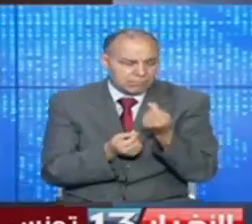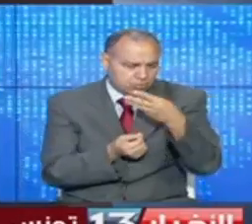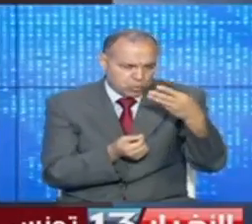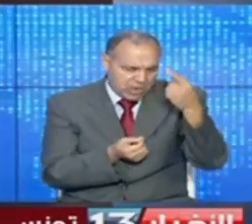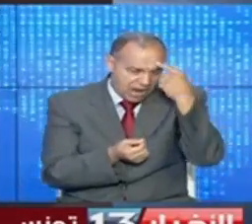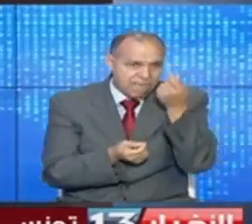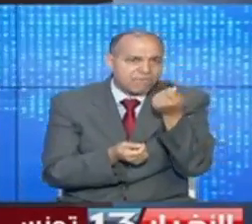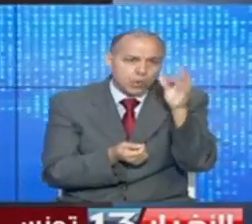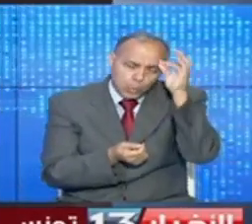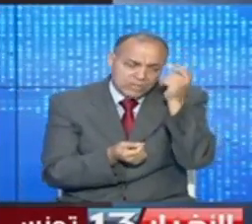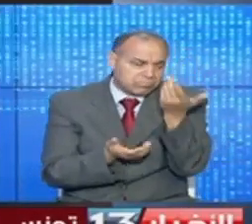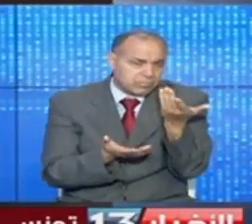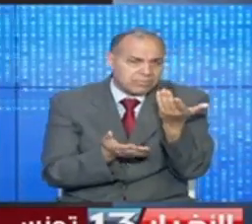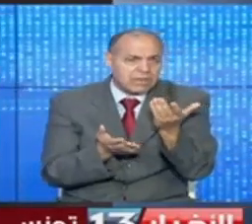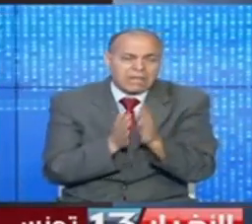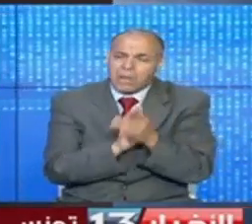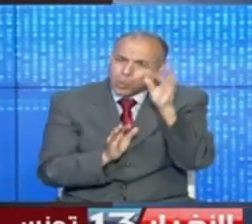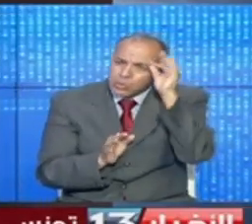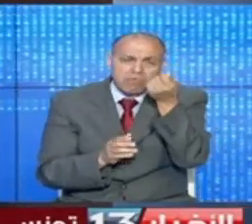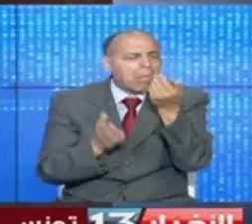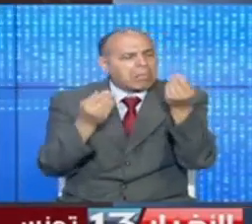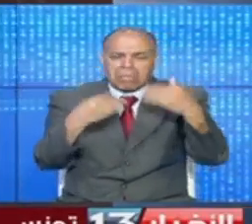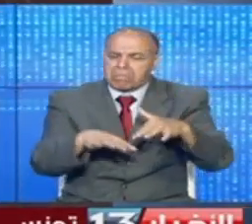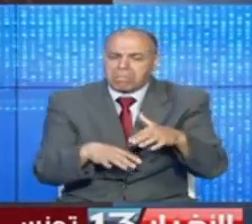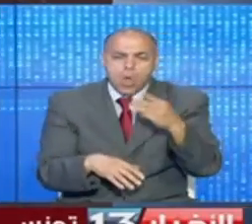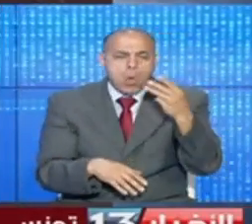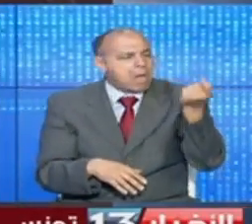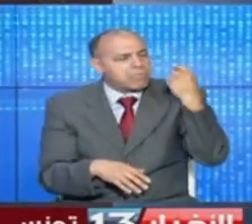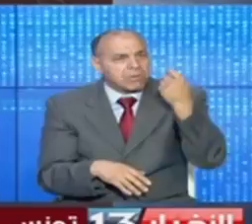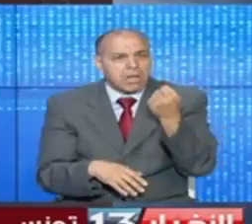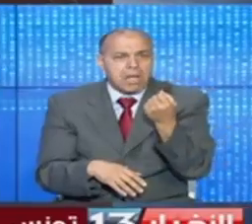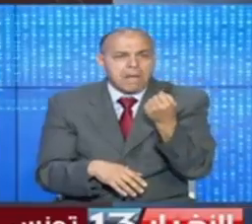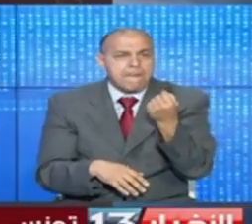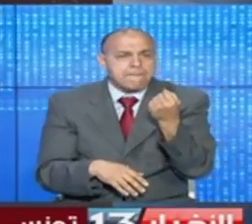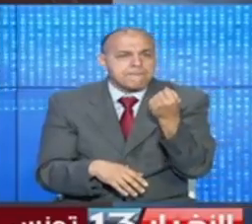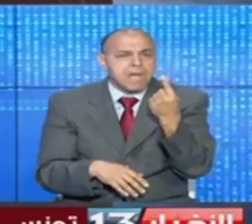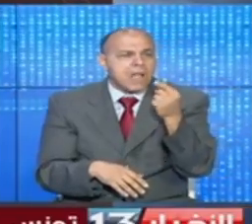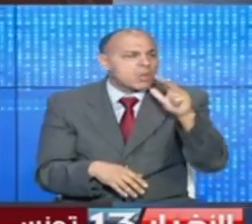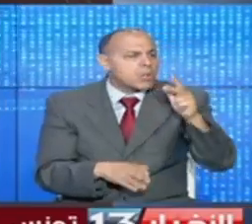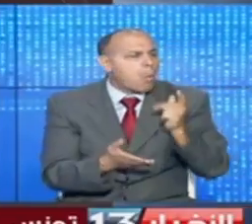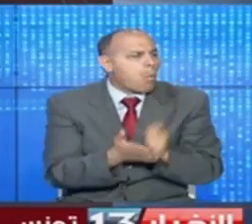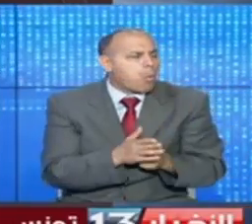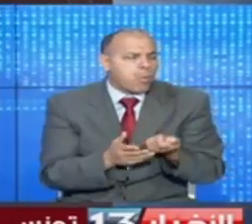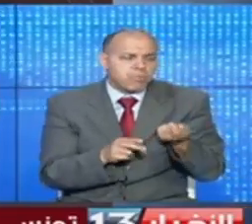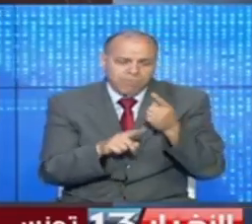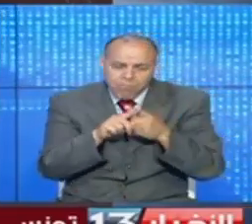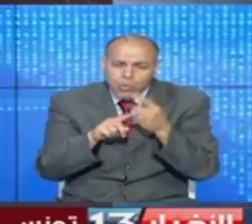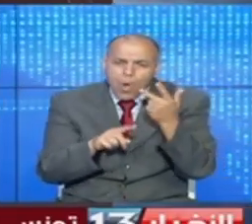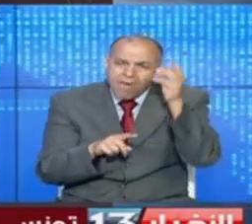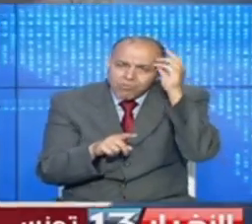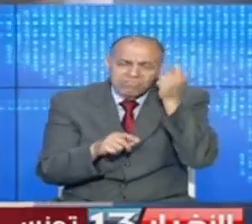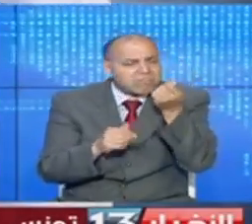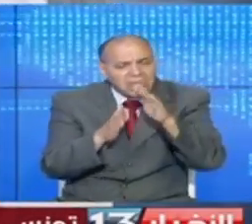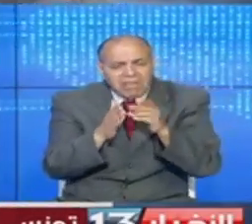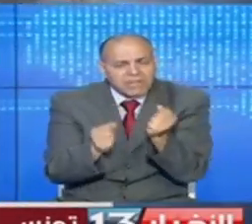دينار تونسي عنده قيمة، تو ما عادش عنده قيمة، تو 100 تورو ب 327 في البنك أمس، كيفاش باش ترخص